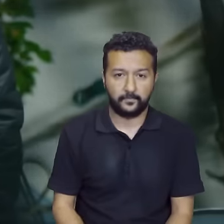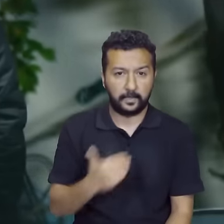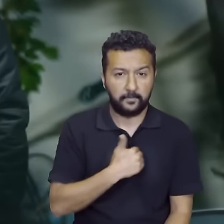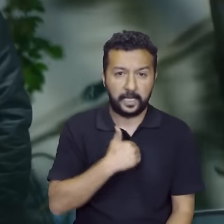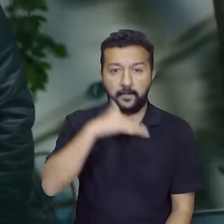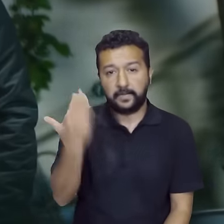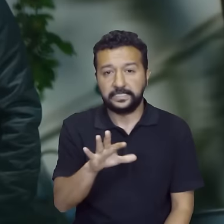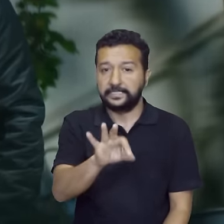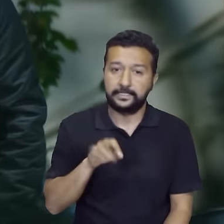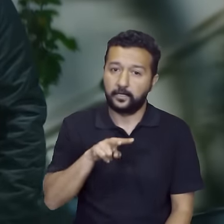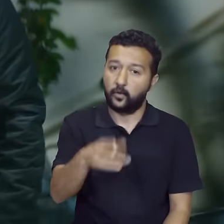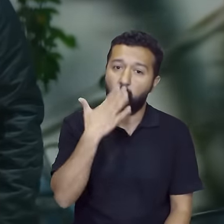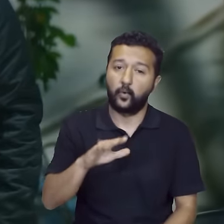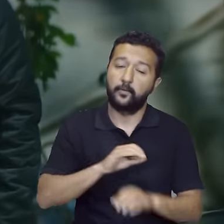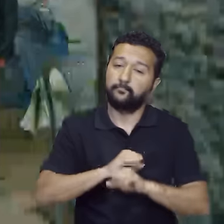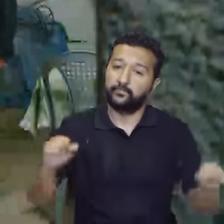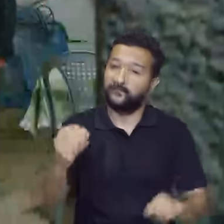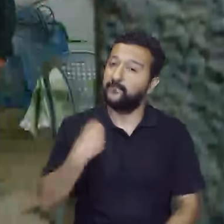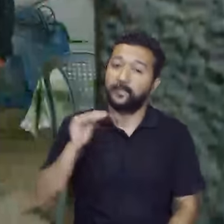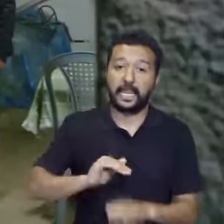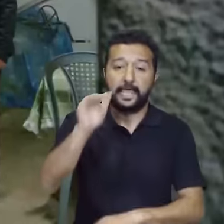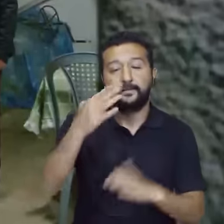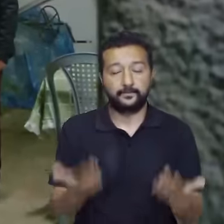Bana başka bir seçenek bırakmadın hayat.